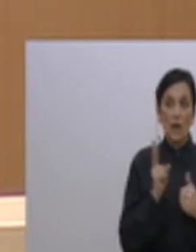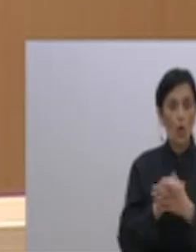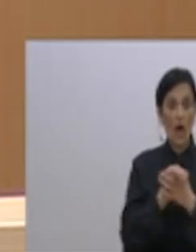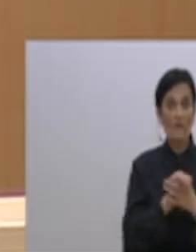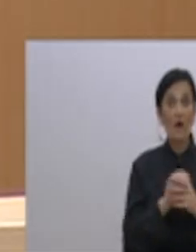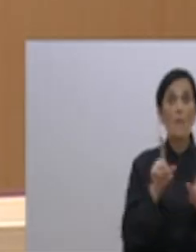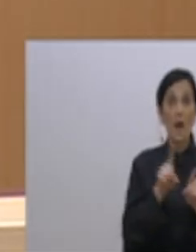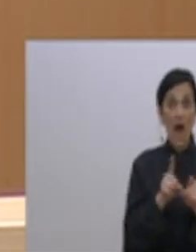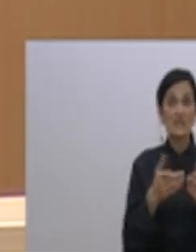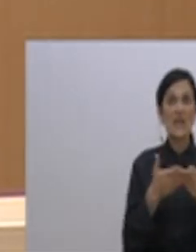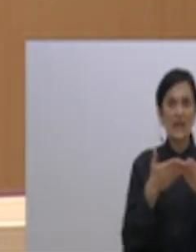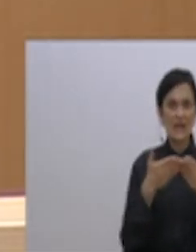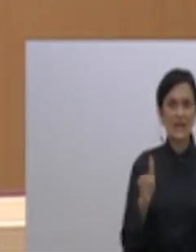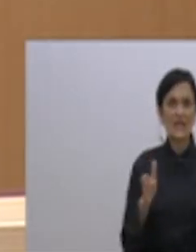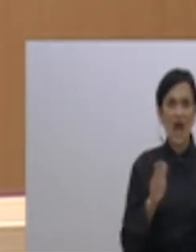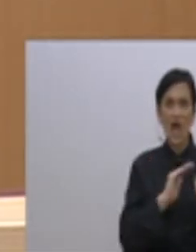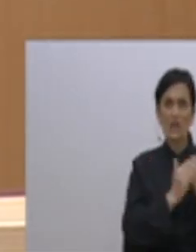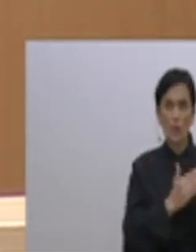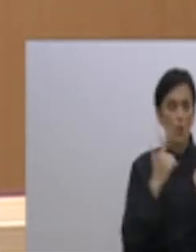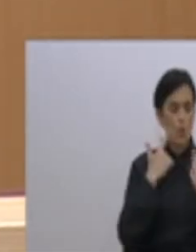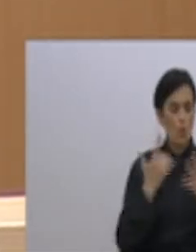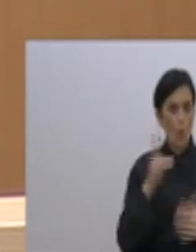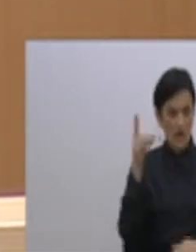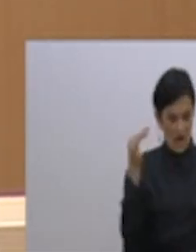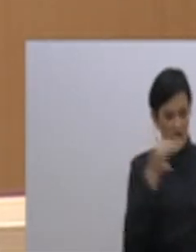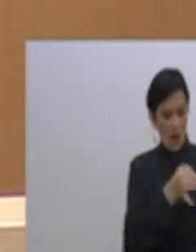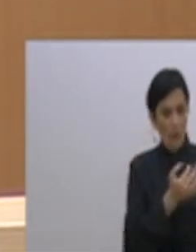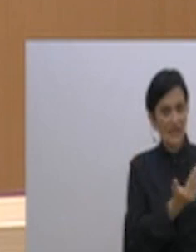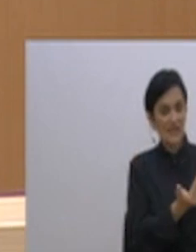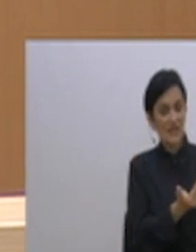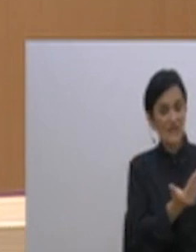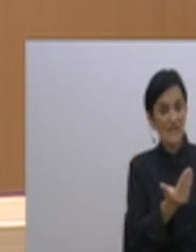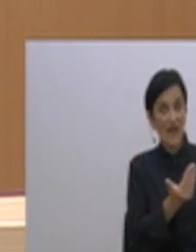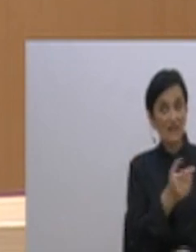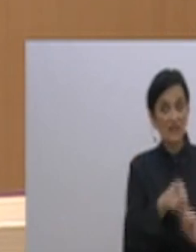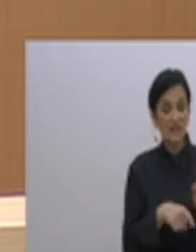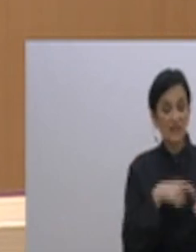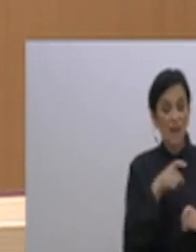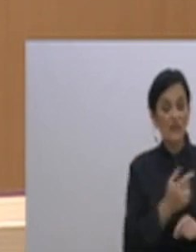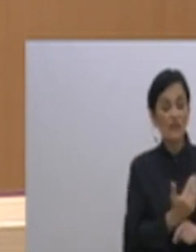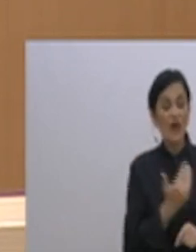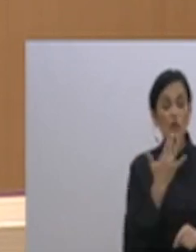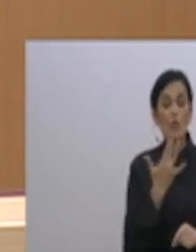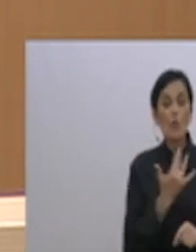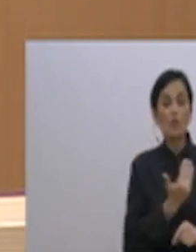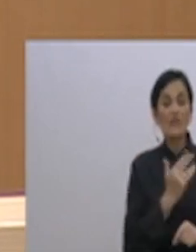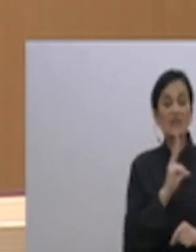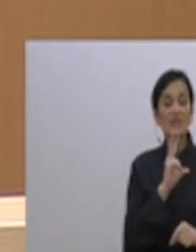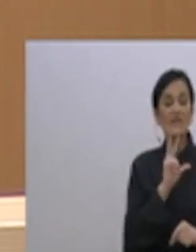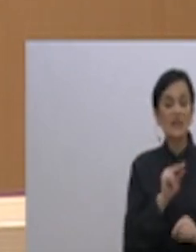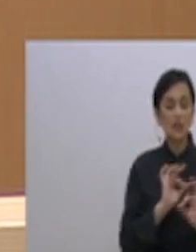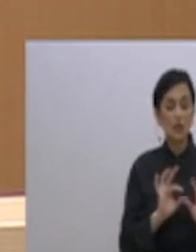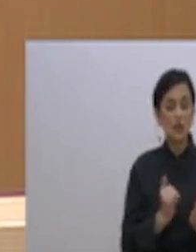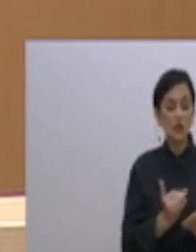სტატუსი, ღიად, გაჭრილად, დაუფარავად, მოურიდებლად გეუბნებიან, რომ თქვენი ნაბიჯებით, თქვენი პოლიტიკით, თქვენი რიტორიკით